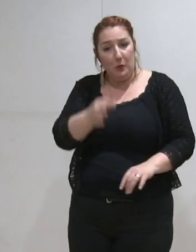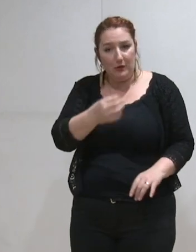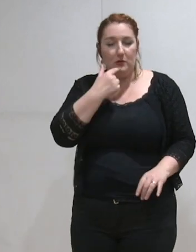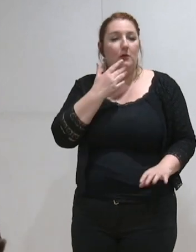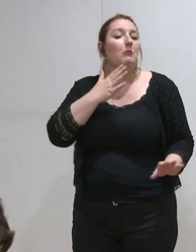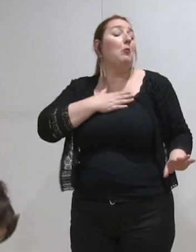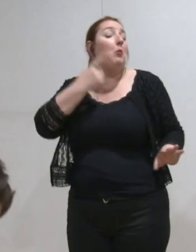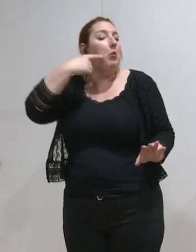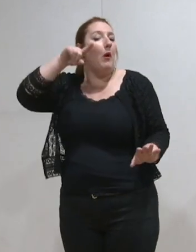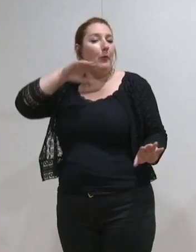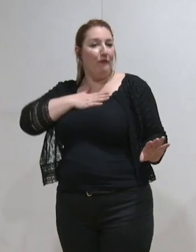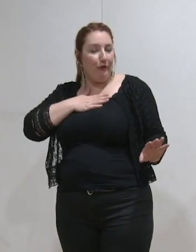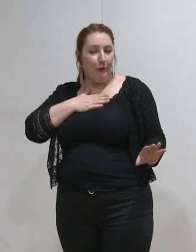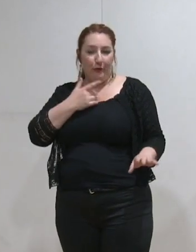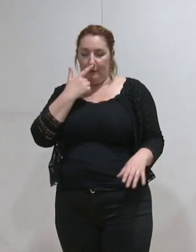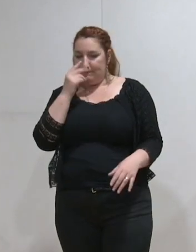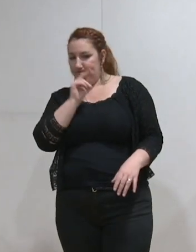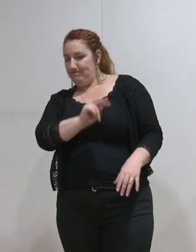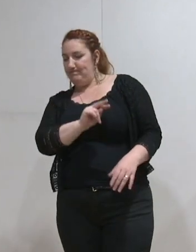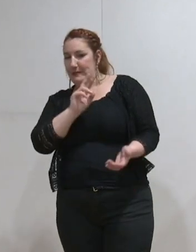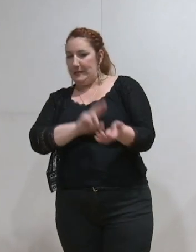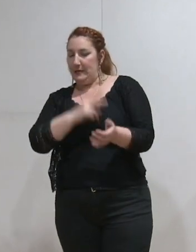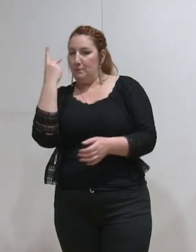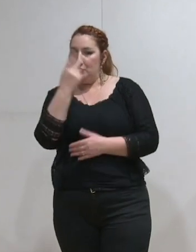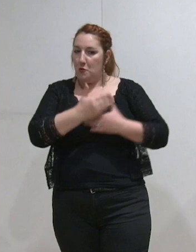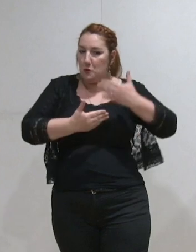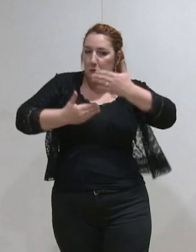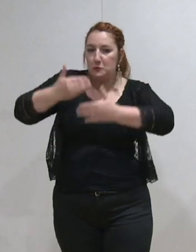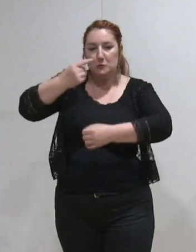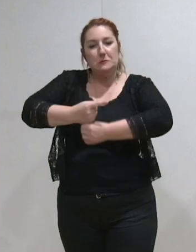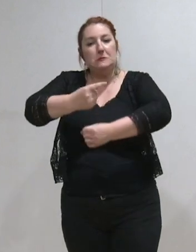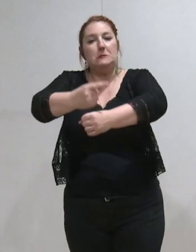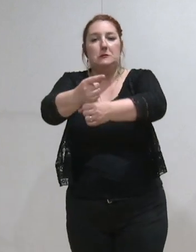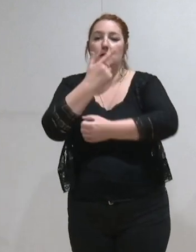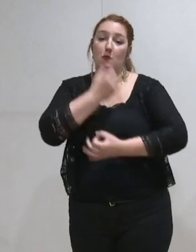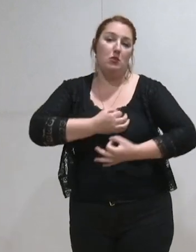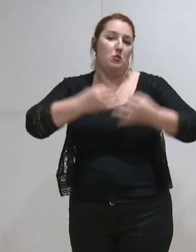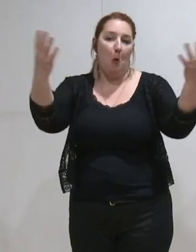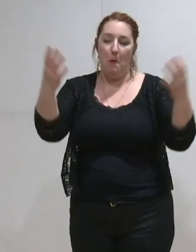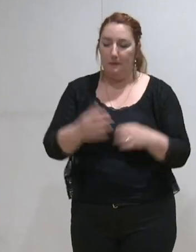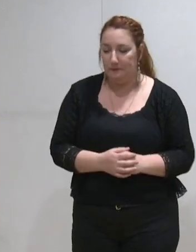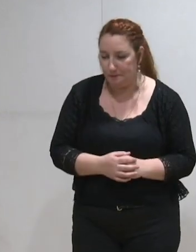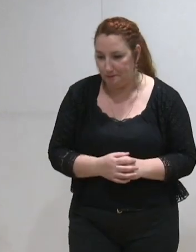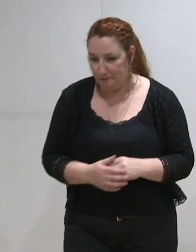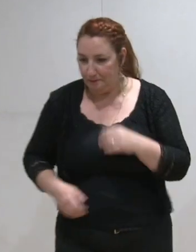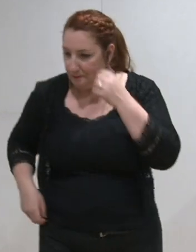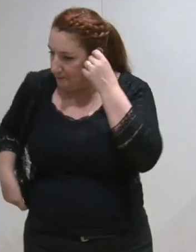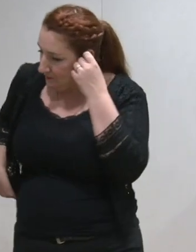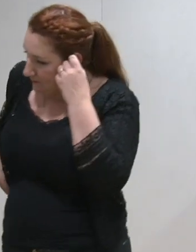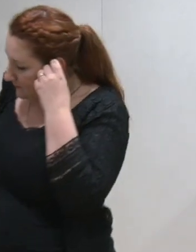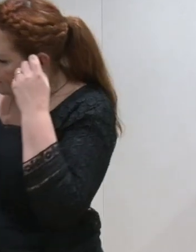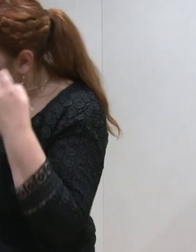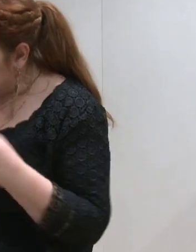point de vue que le rythme que vous de construction que vous imposez est excessif monsieur dblecourt souhaitez